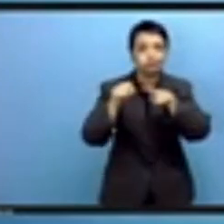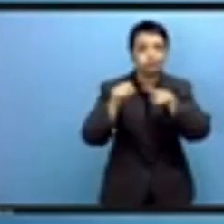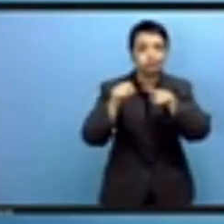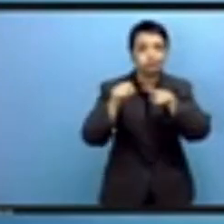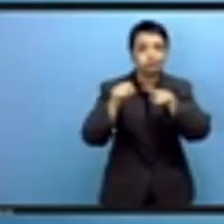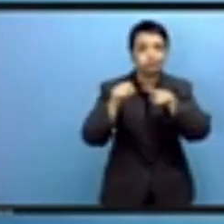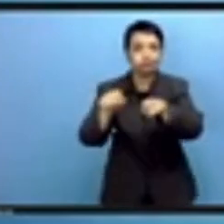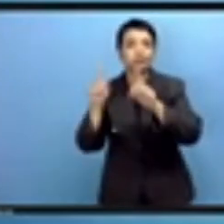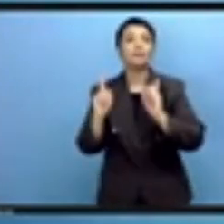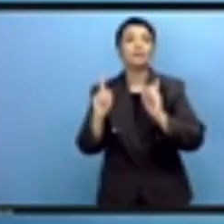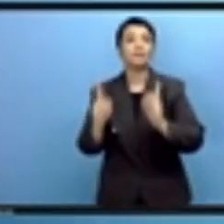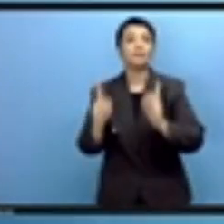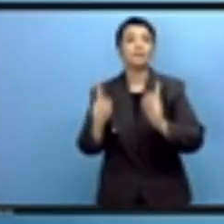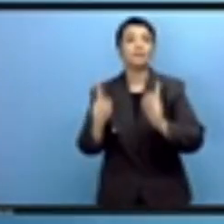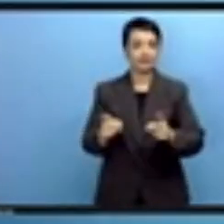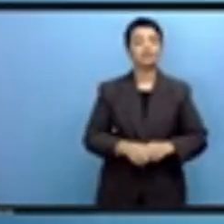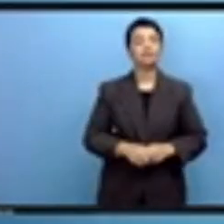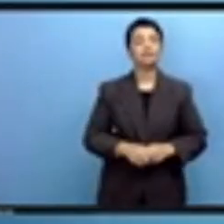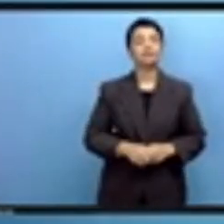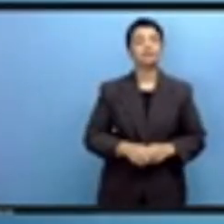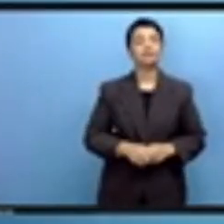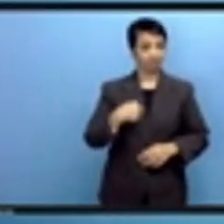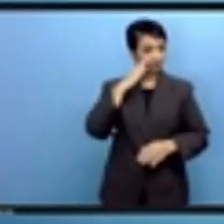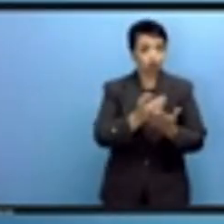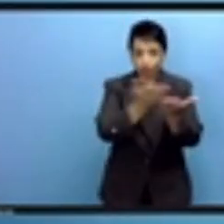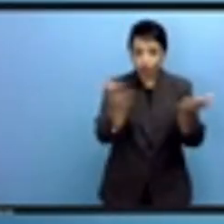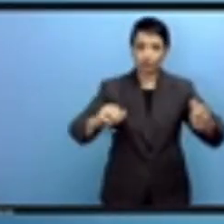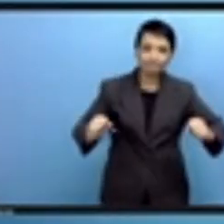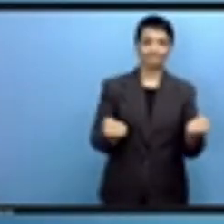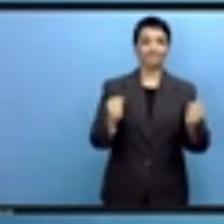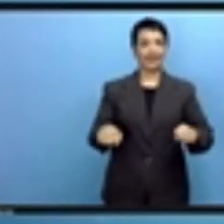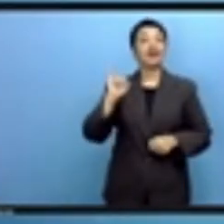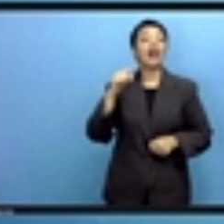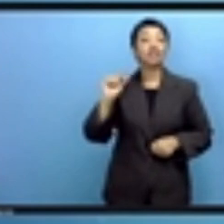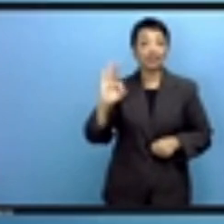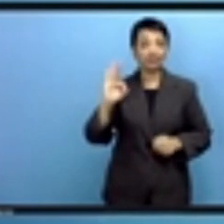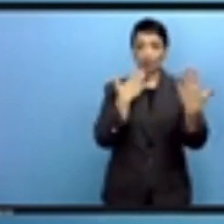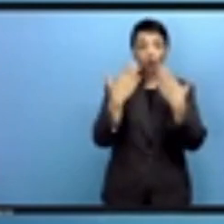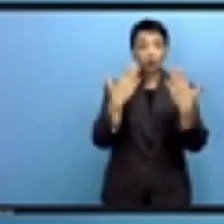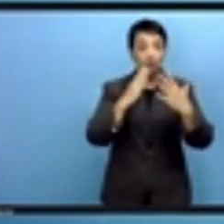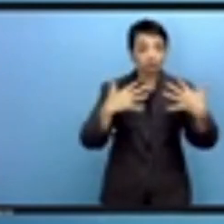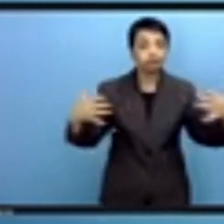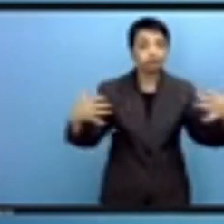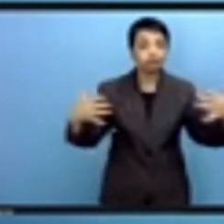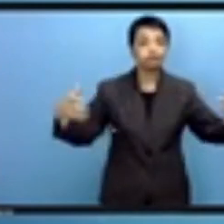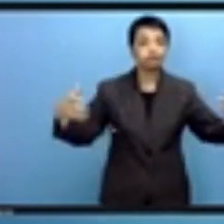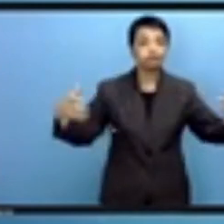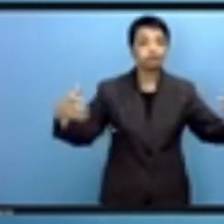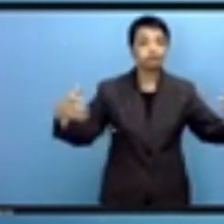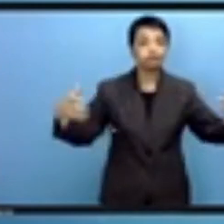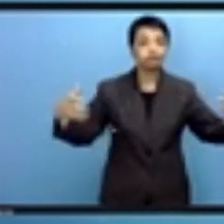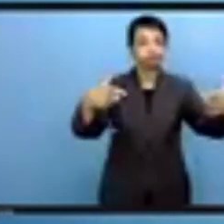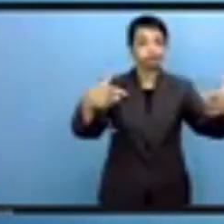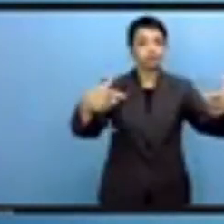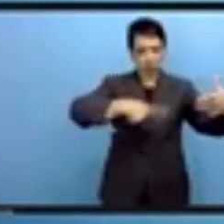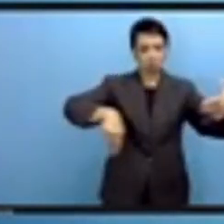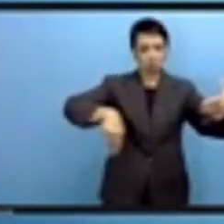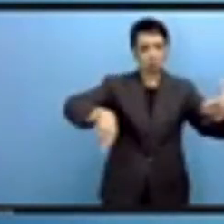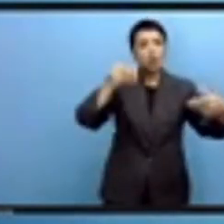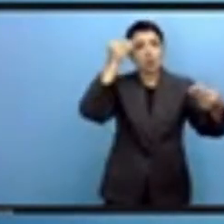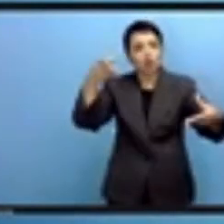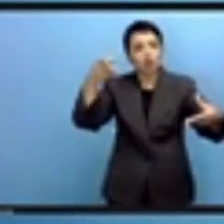们需要看到这些竞争。我要向大家确保，那就是在这